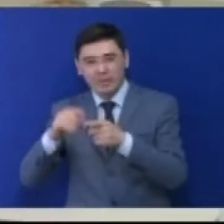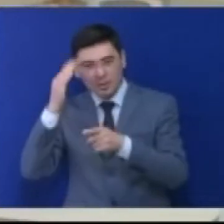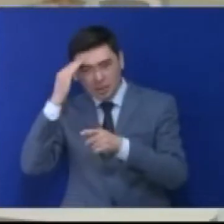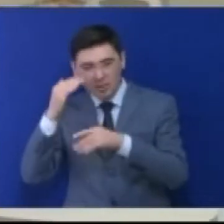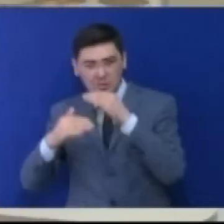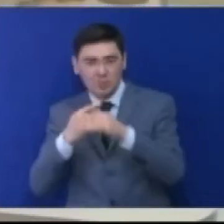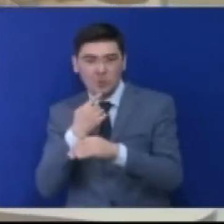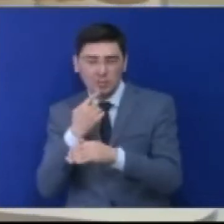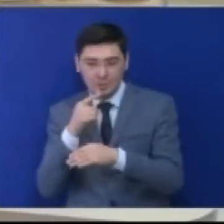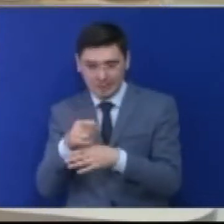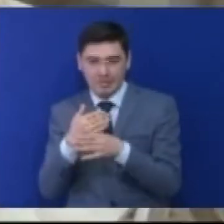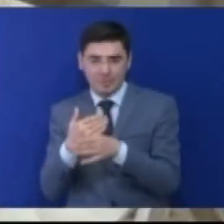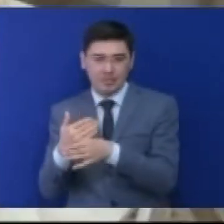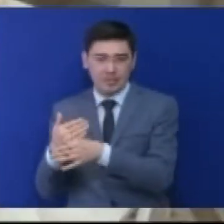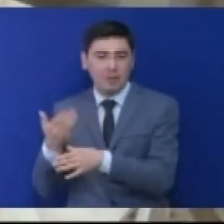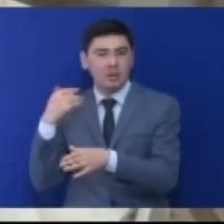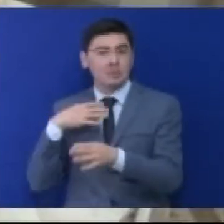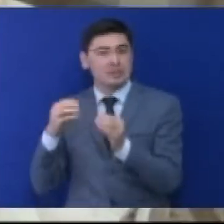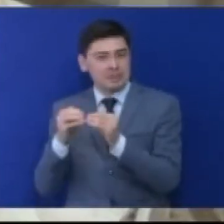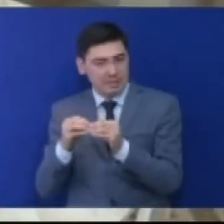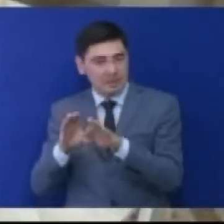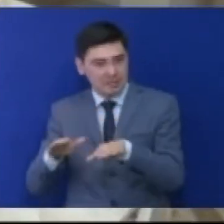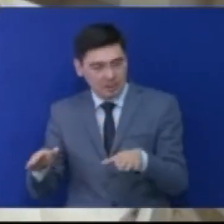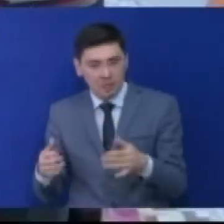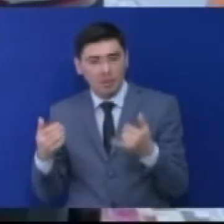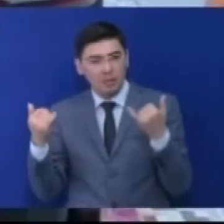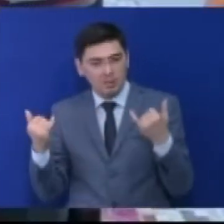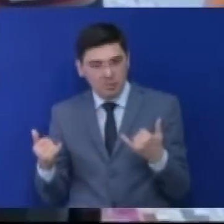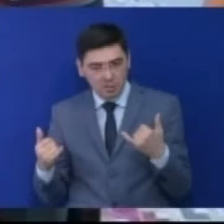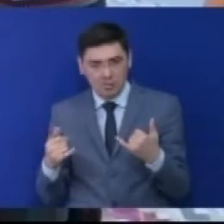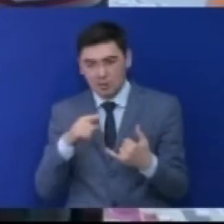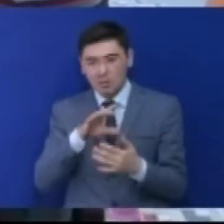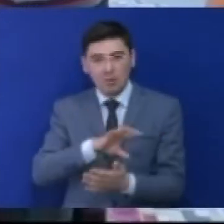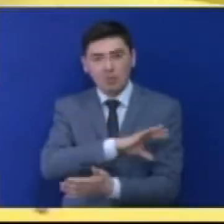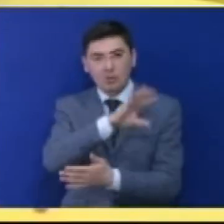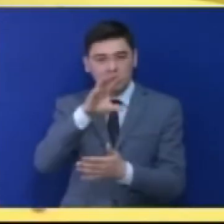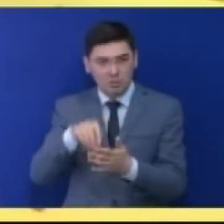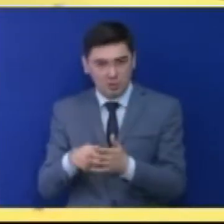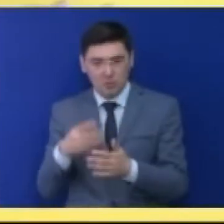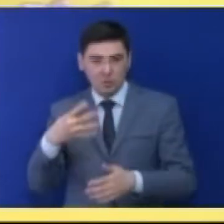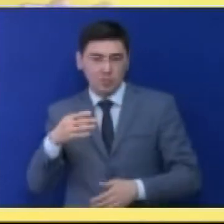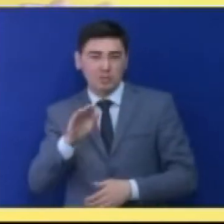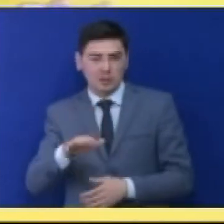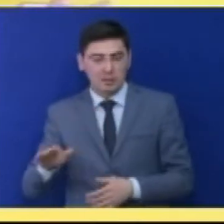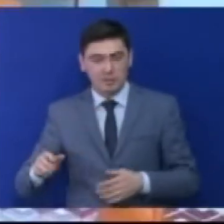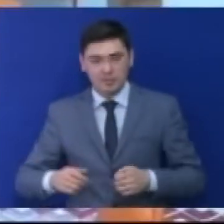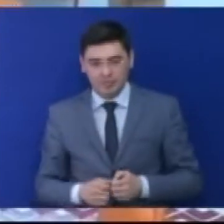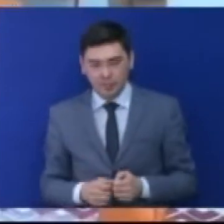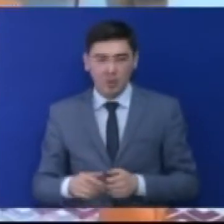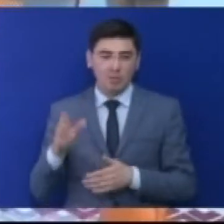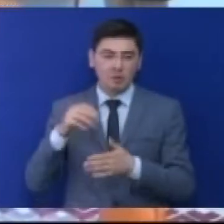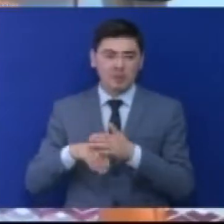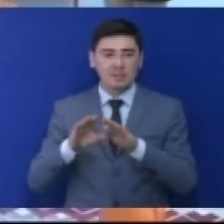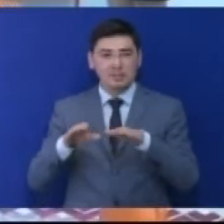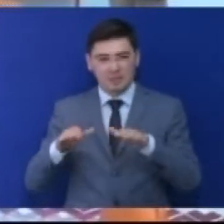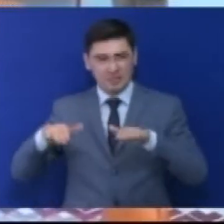развитии. Если раньше было всего 10 детей, то сегодня кабинет психолога педагогической коррекции посещает 40 человек. В их числе дети